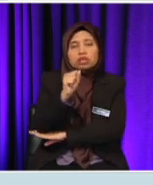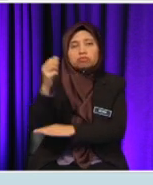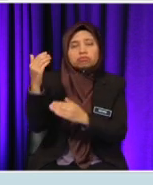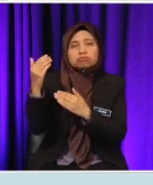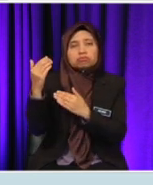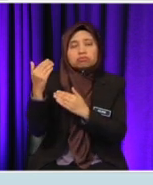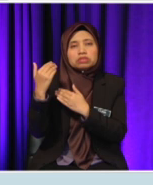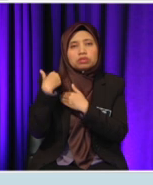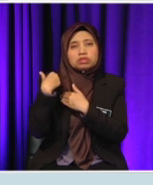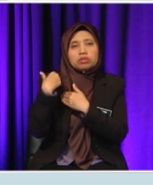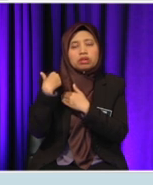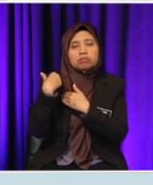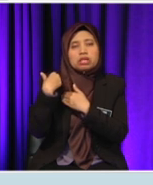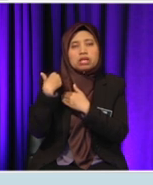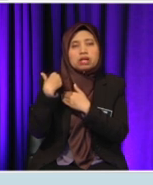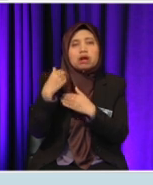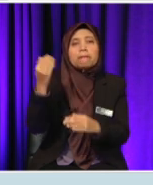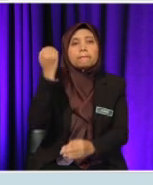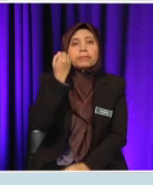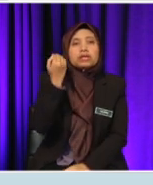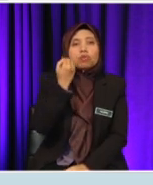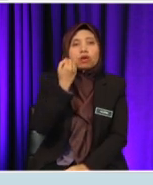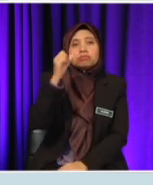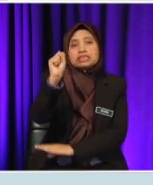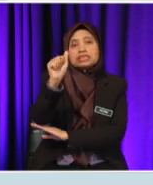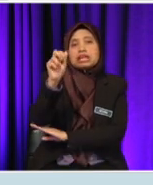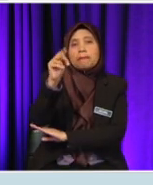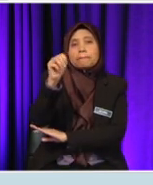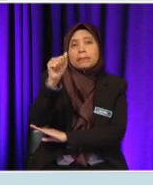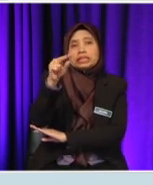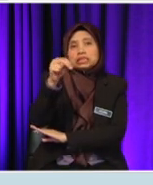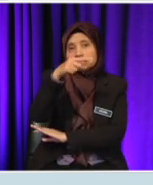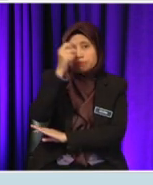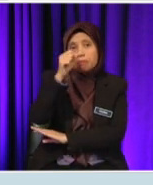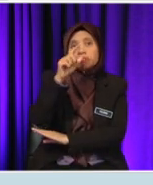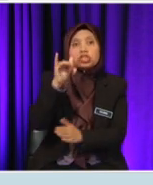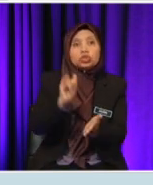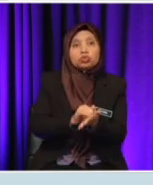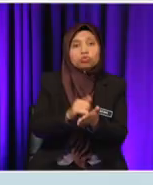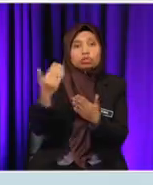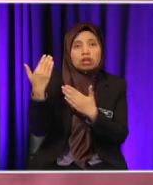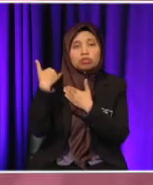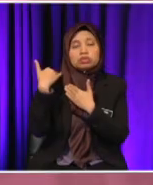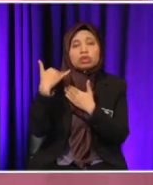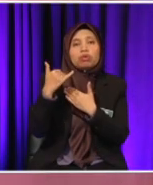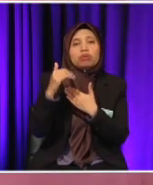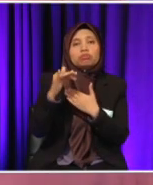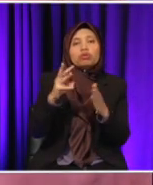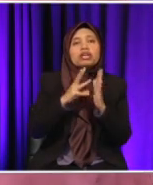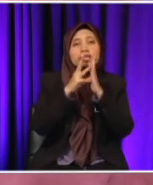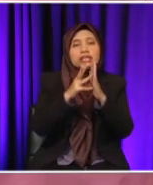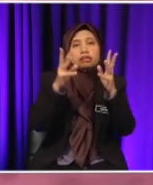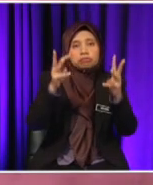warga negara sebagai seorang Pegon yang mewakili masyarakat